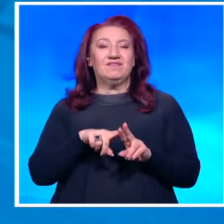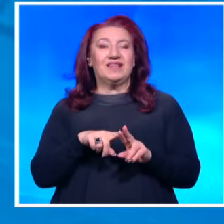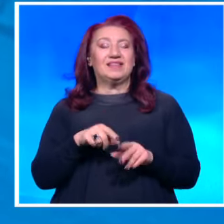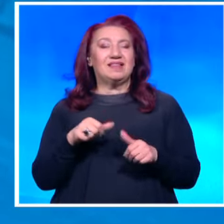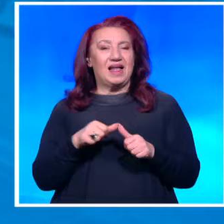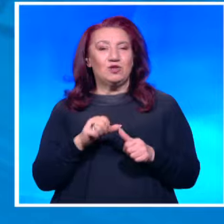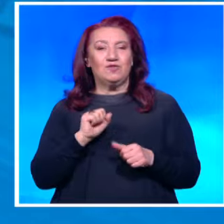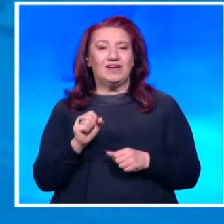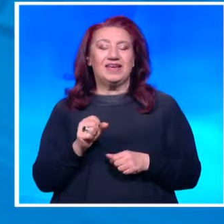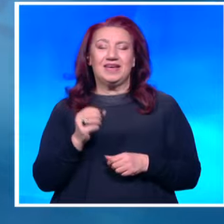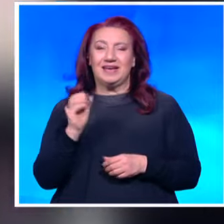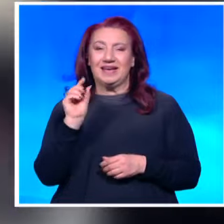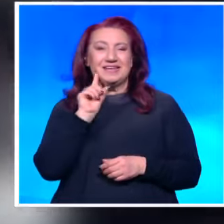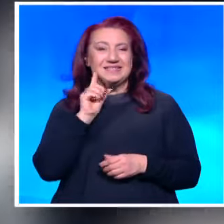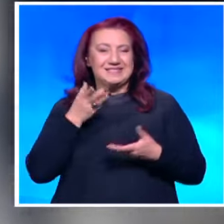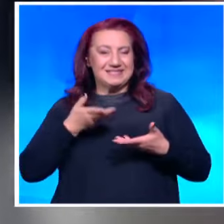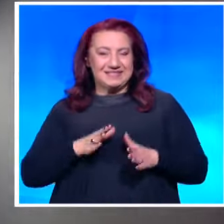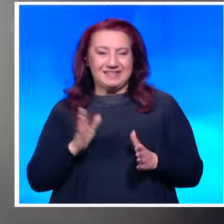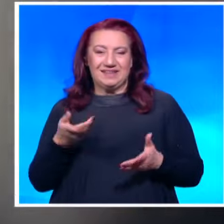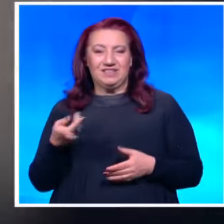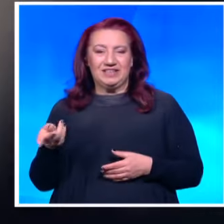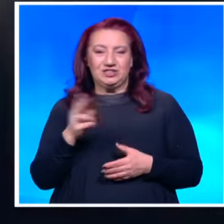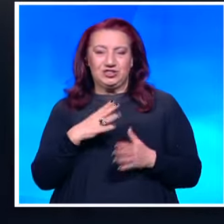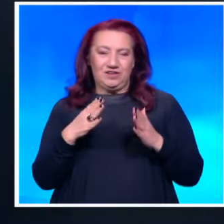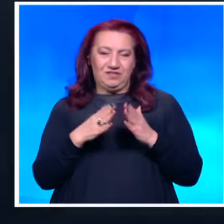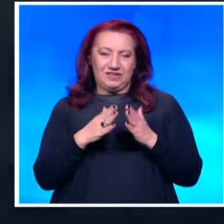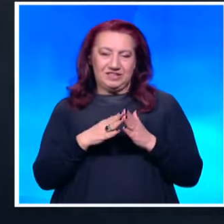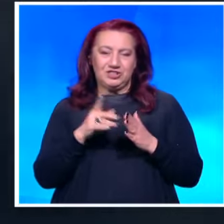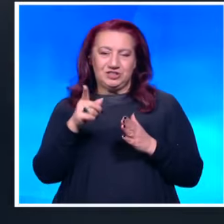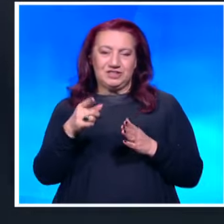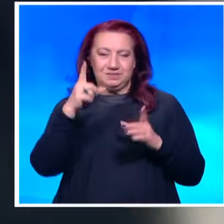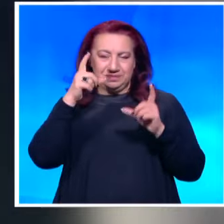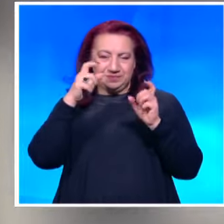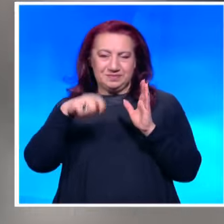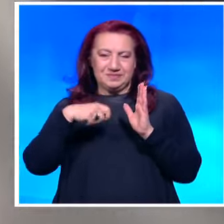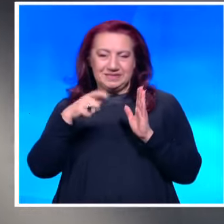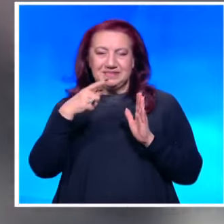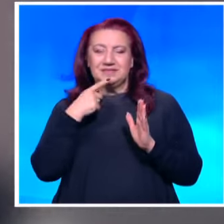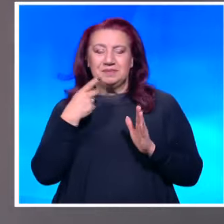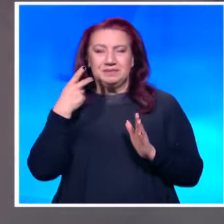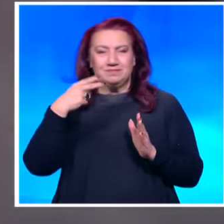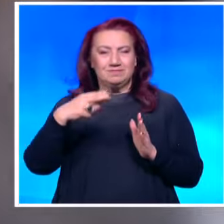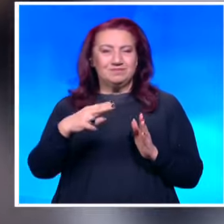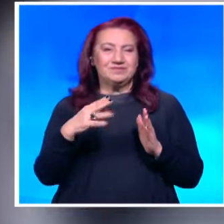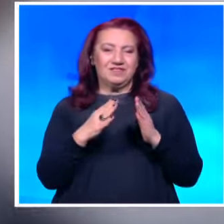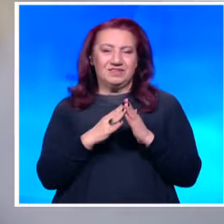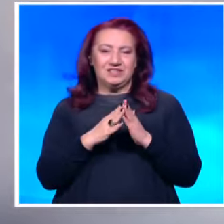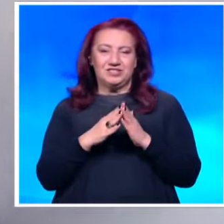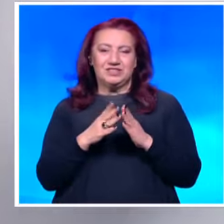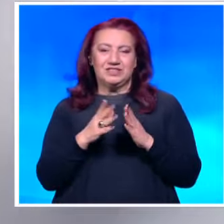вкъщи. Атлетката сподели с феновете си миг от пътуването към дома. Безкрайна любов, написа спринтьорката в публикацията.